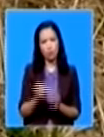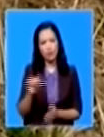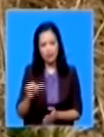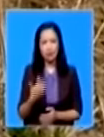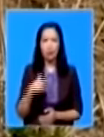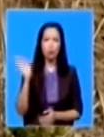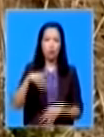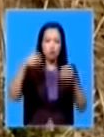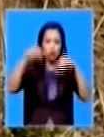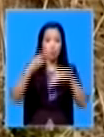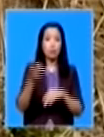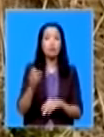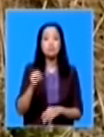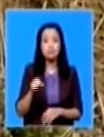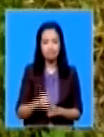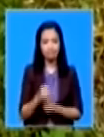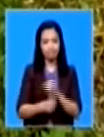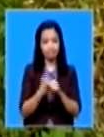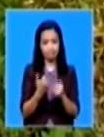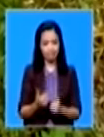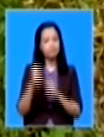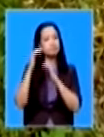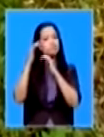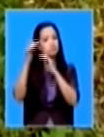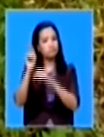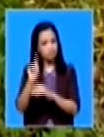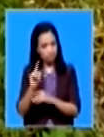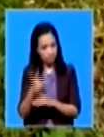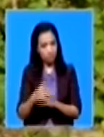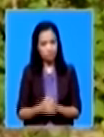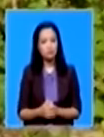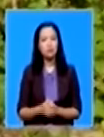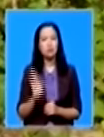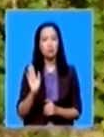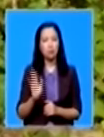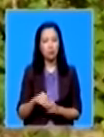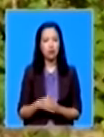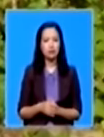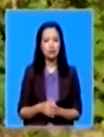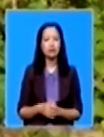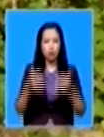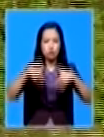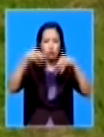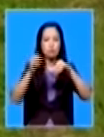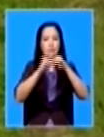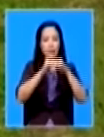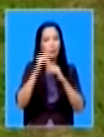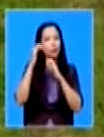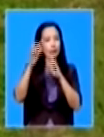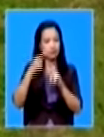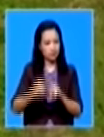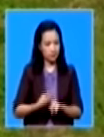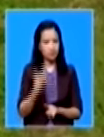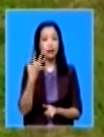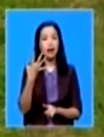อยที่ผ่านมาเพราะในปีนี้ก็คาดหวังนะคาดหวังนานิโยมันจะเกิดขึ้นคือฝนจะตกมากขึ้นในเดือน